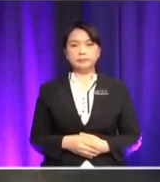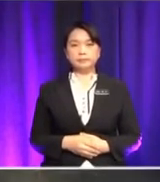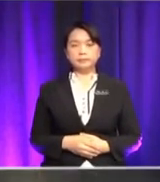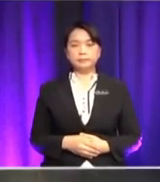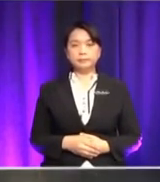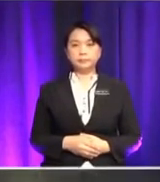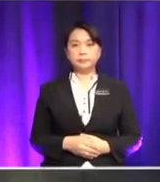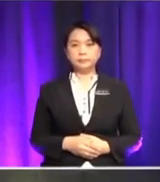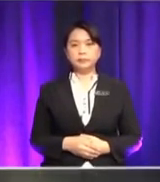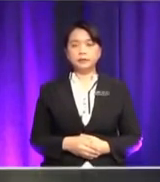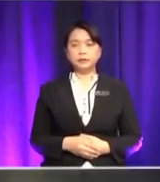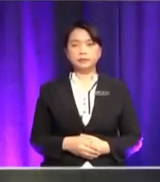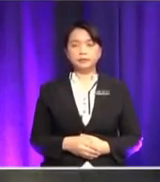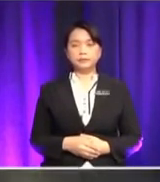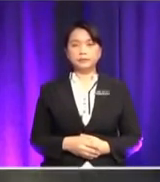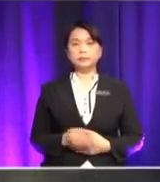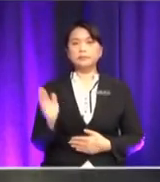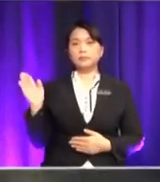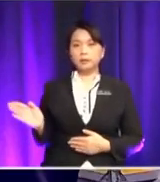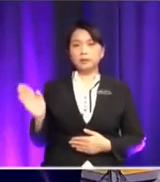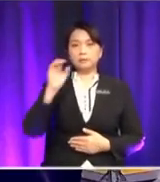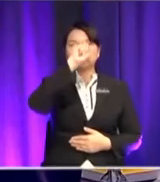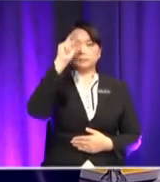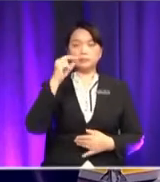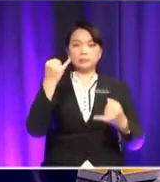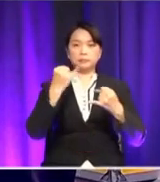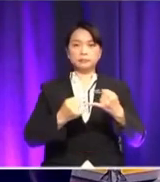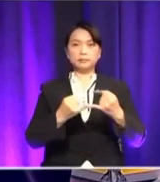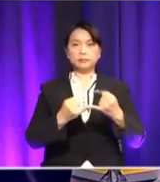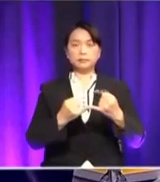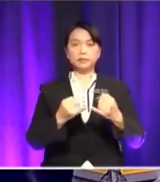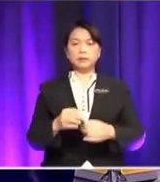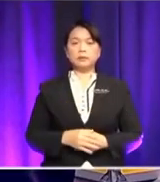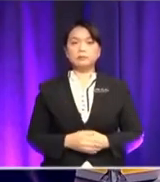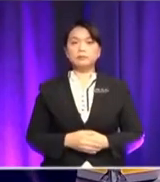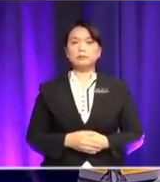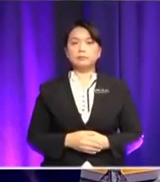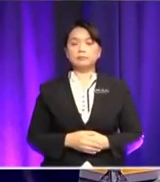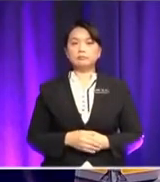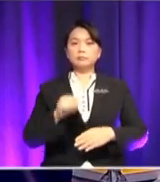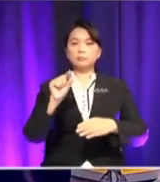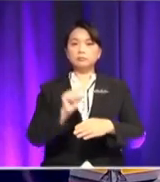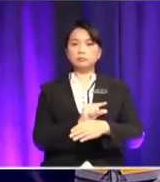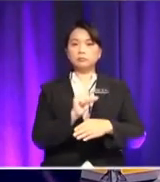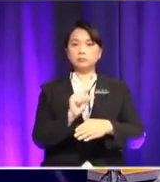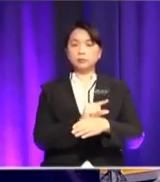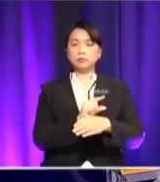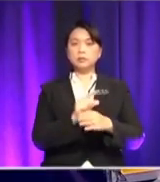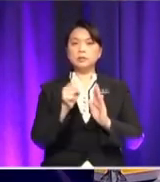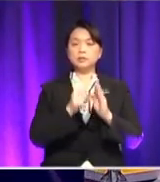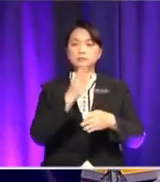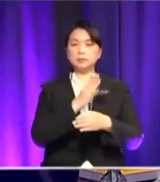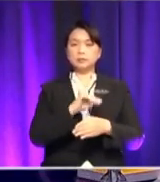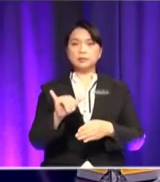Hai soalnya diri oke ini yang soalnya yang terakhir aplikasi sebenarnya lukisan bangunan dimana pada pelan